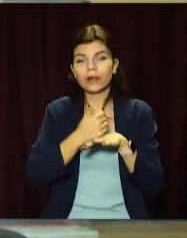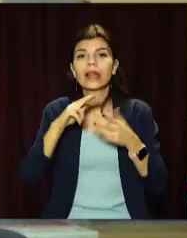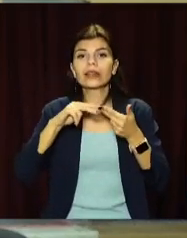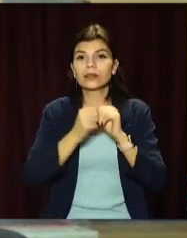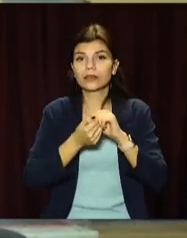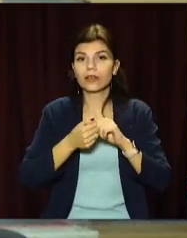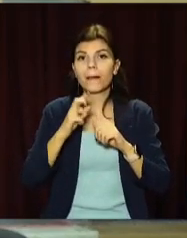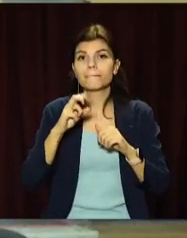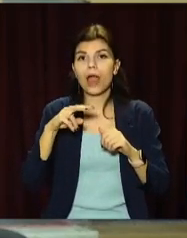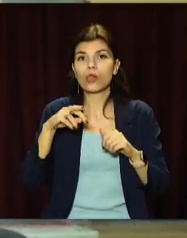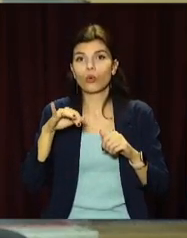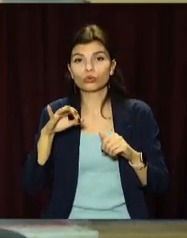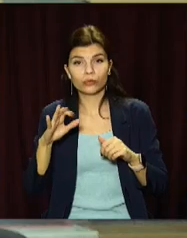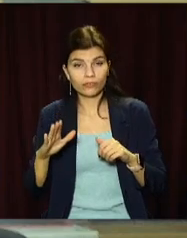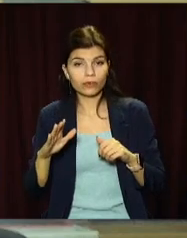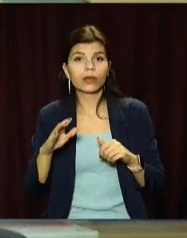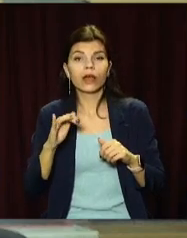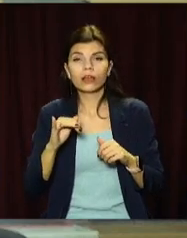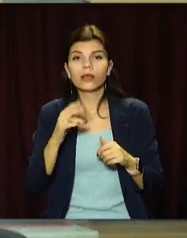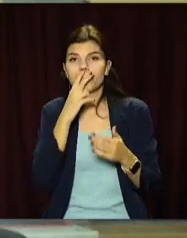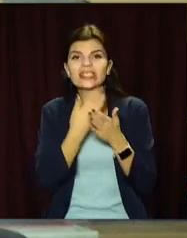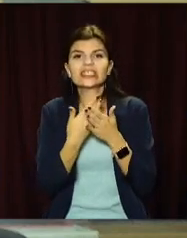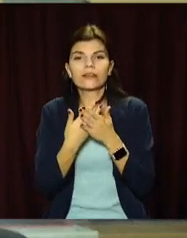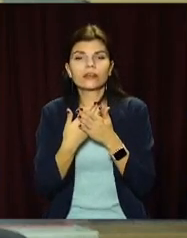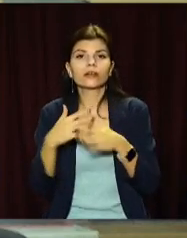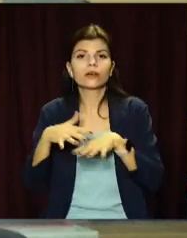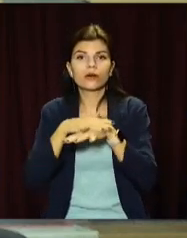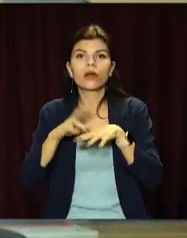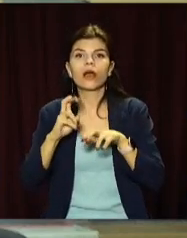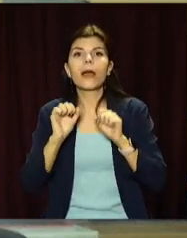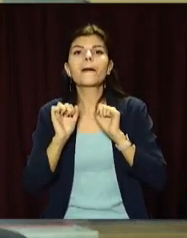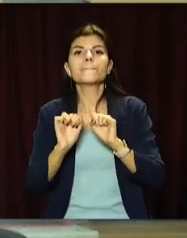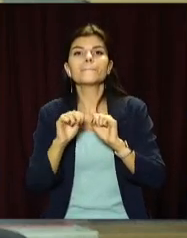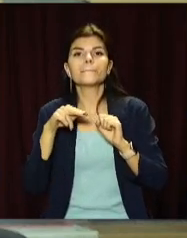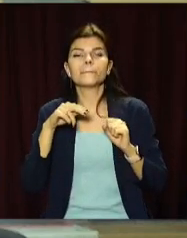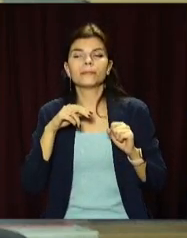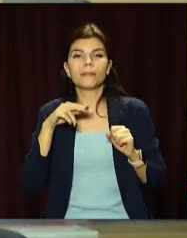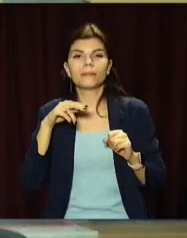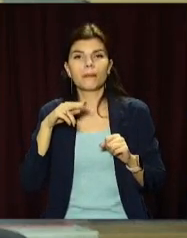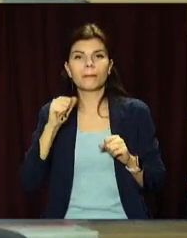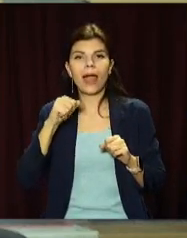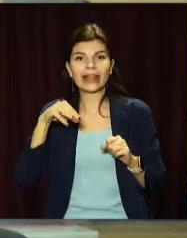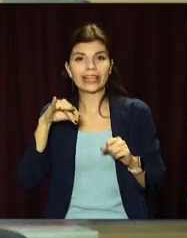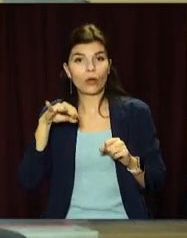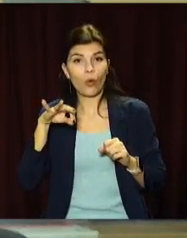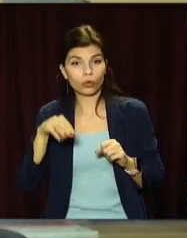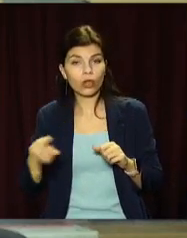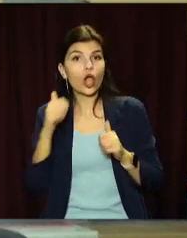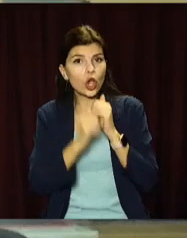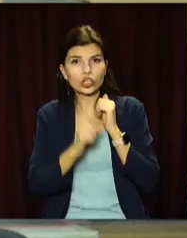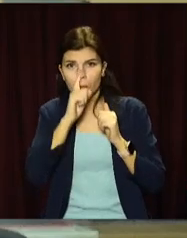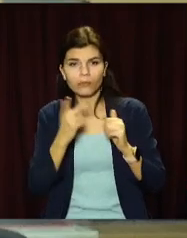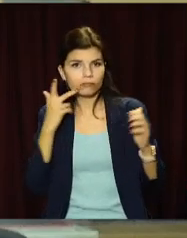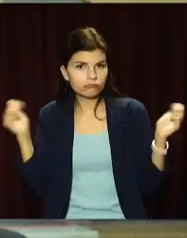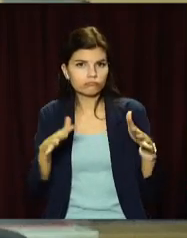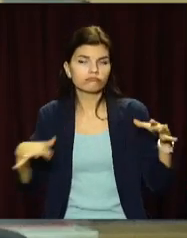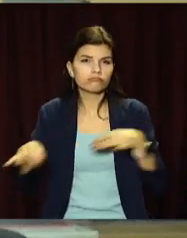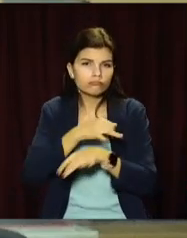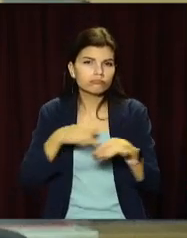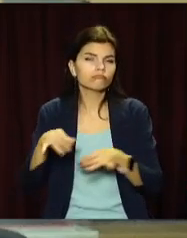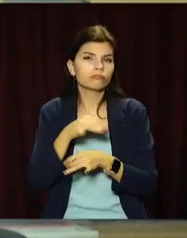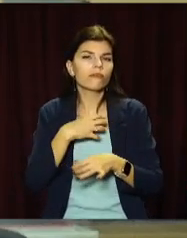Кам'янського Андрій Білоусов та представники громадської організації «Патріот». У подібному форматі збираються щомісяця. На них вирішують